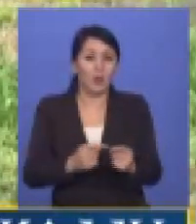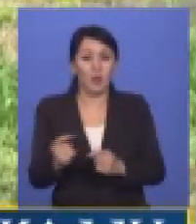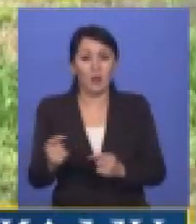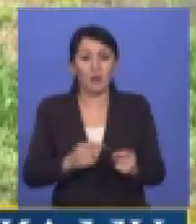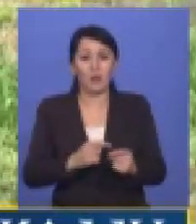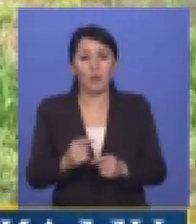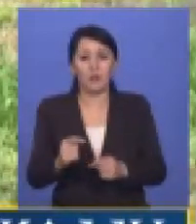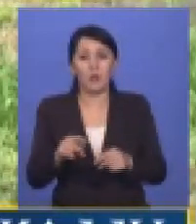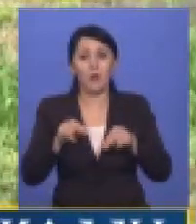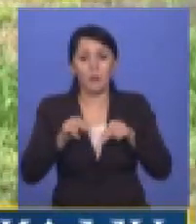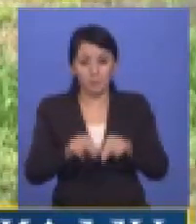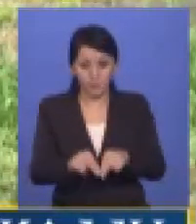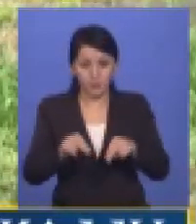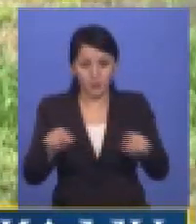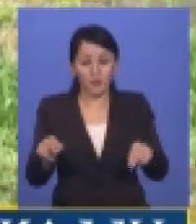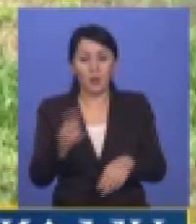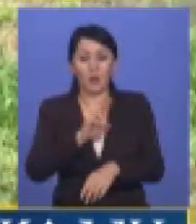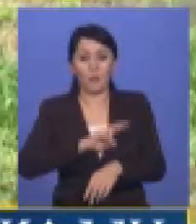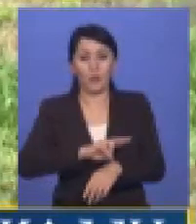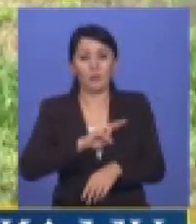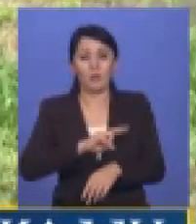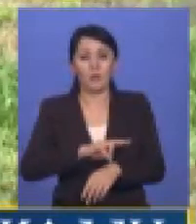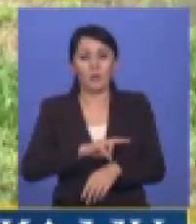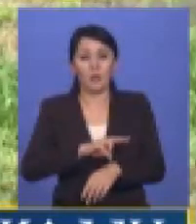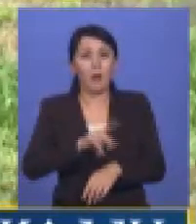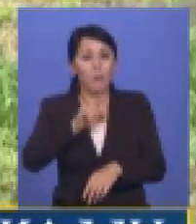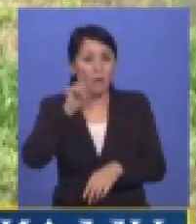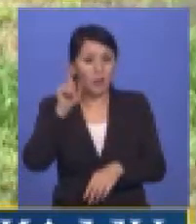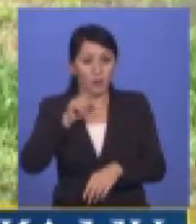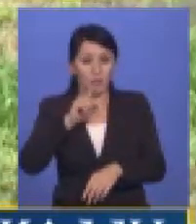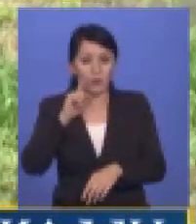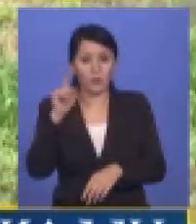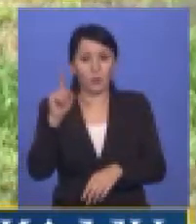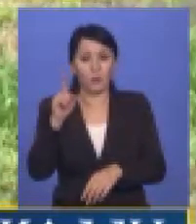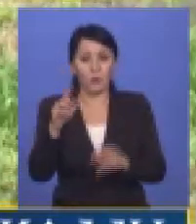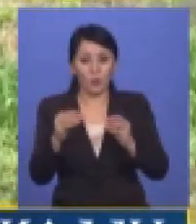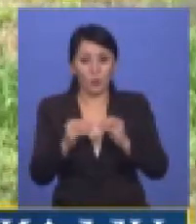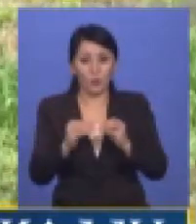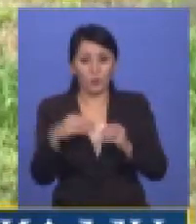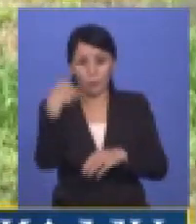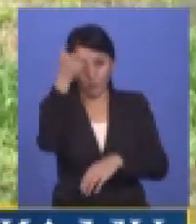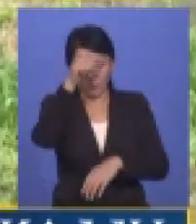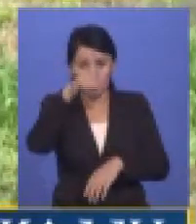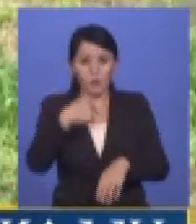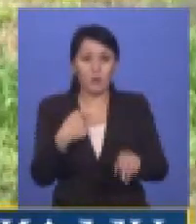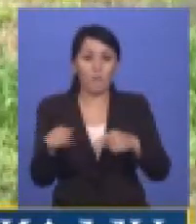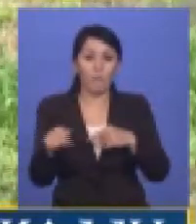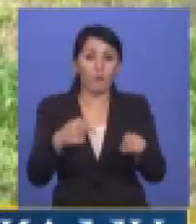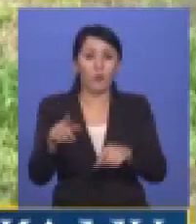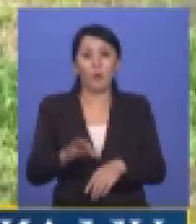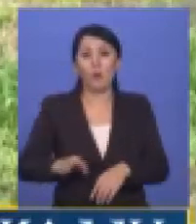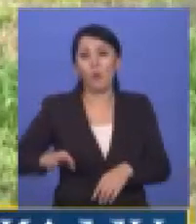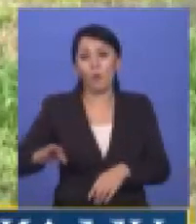осы біздің Петропавлға келіп, қызмет істеп, жас кезінде 10 жылдай футбол ойнап, құрама командасында, облысымыз